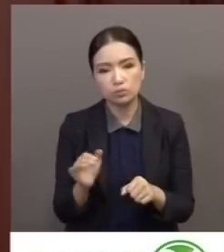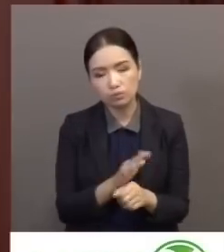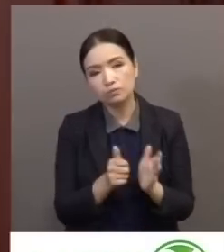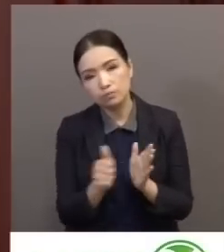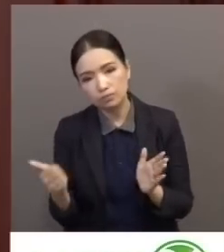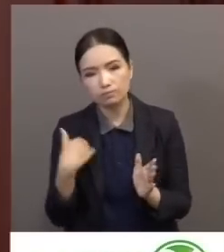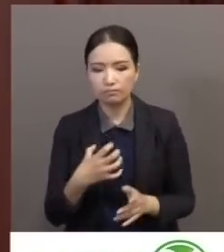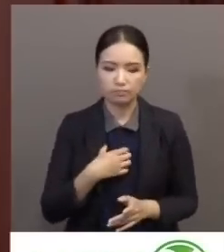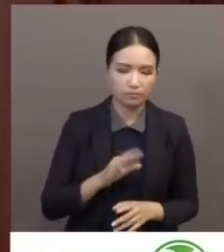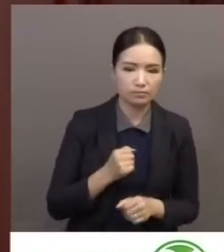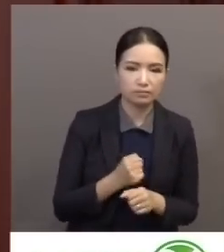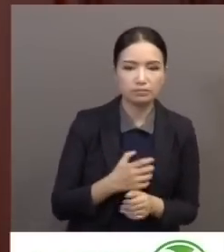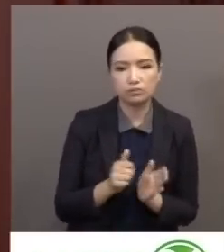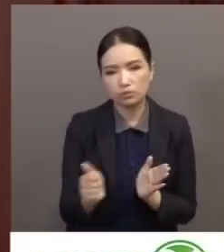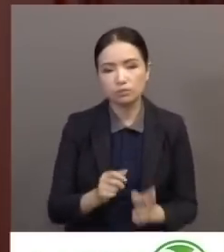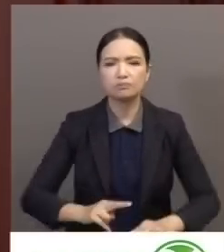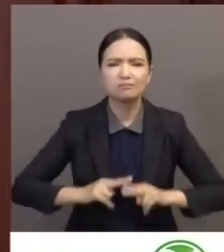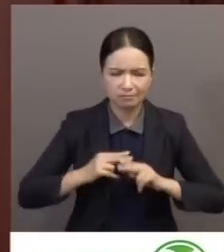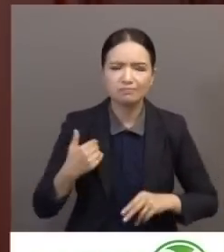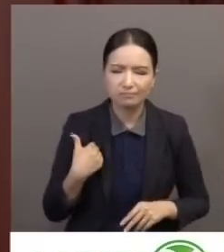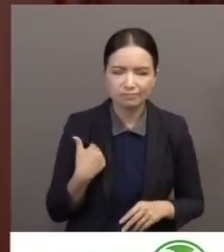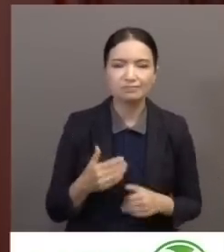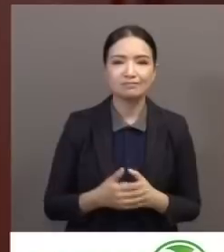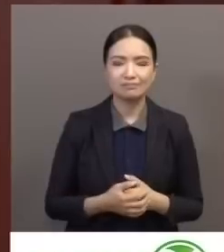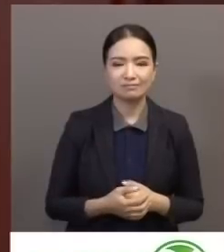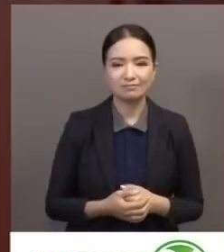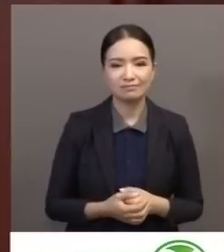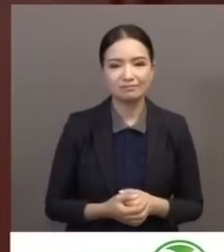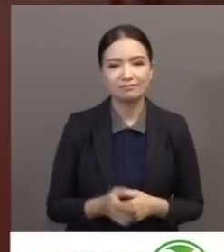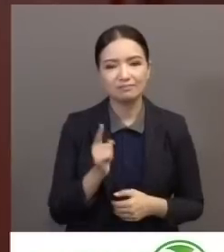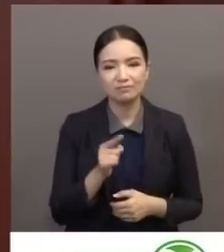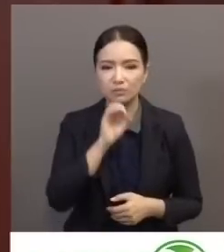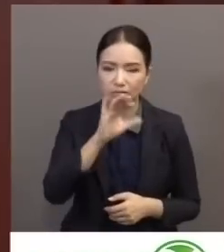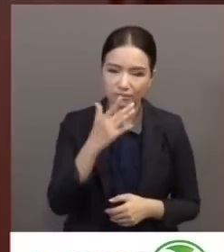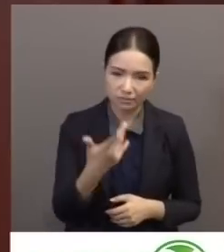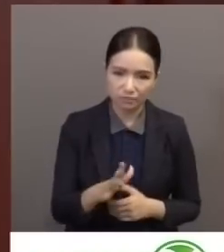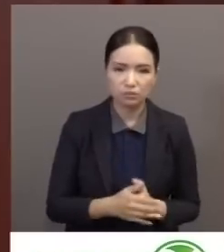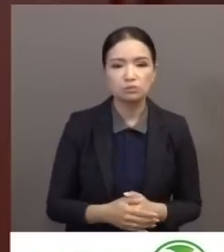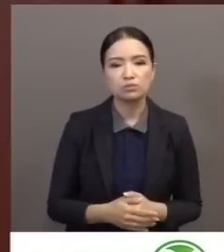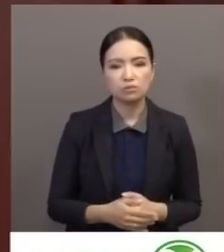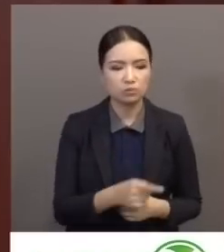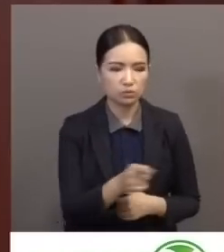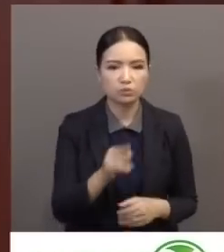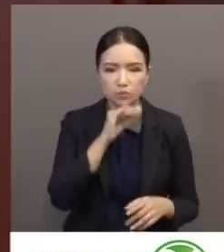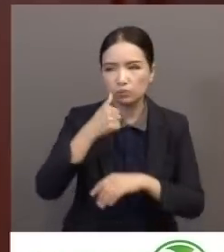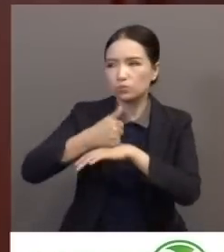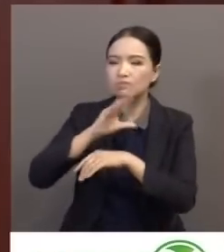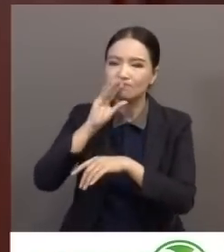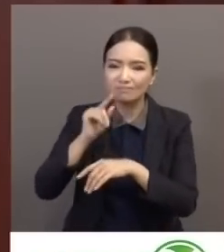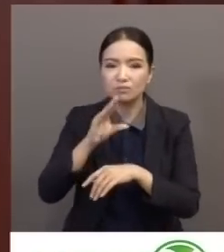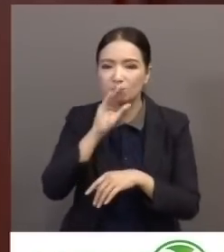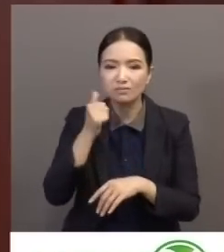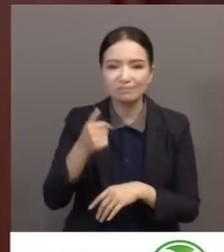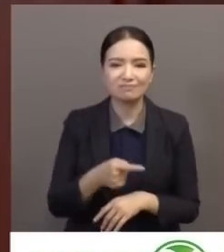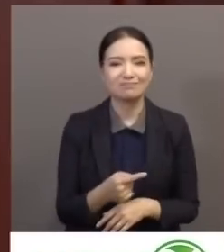านก็อาจจะไม่อยากทำอยากออกเองอะไรก็มีค่ะคือจริงๆต้องบอกอย่างนี้ค่ะลูกน้องก็บ่นหัวหน้าเองก็บ่นแต่ที่บ่น